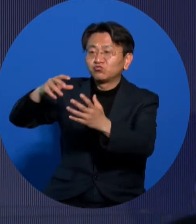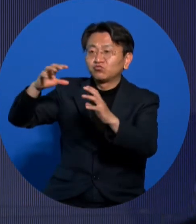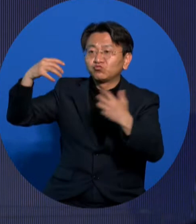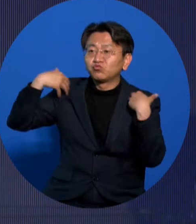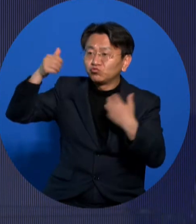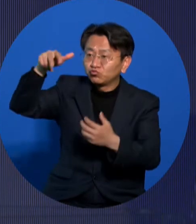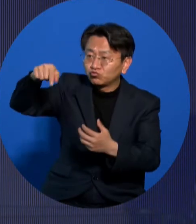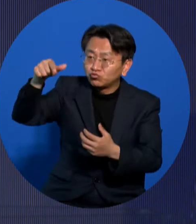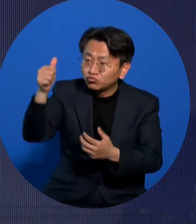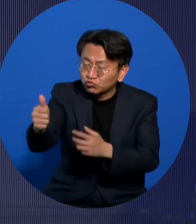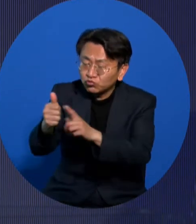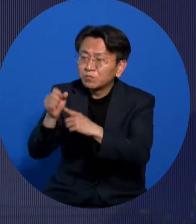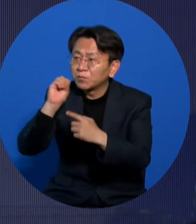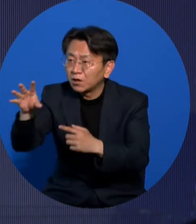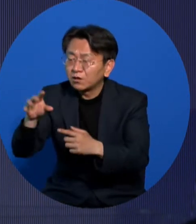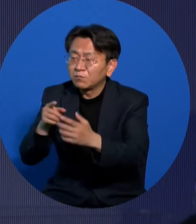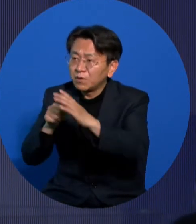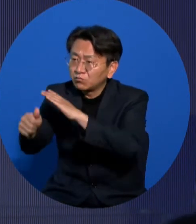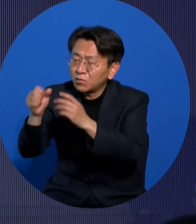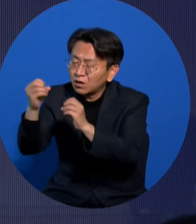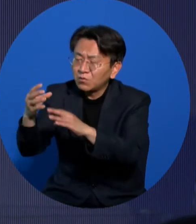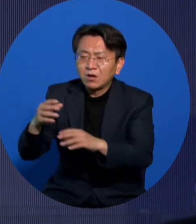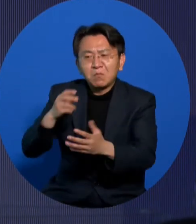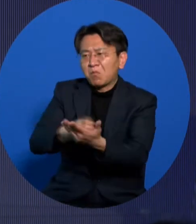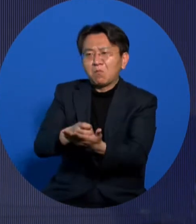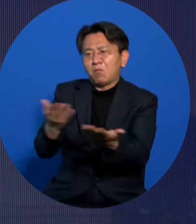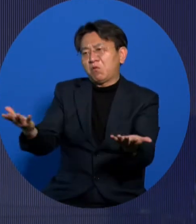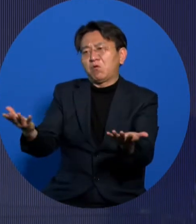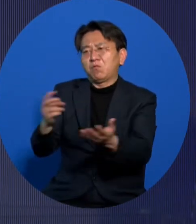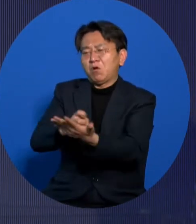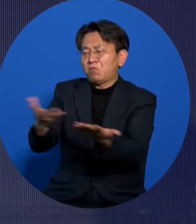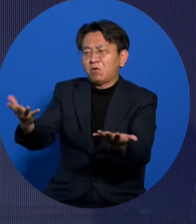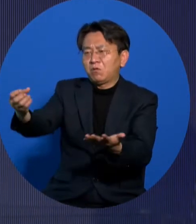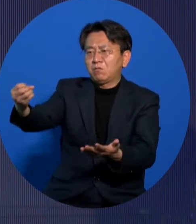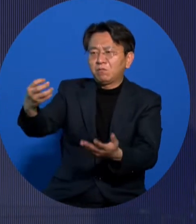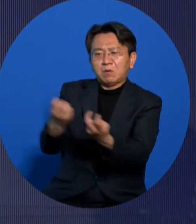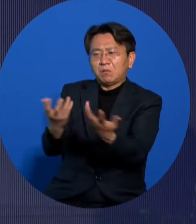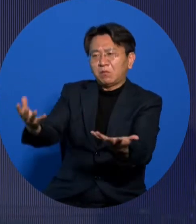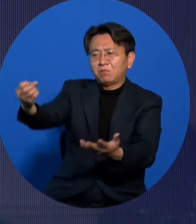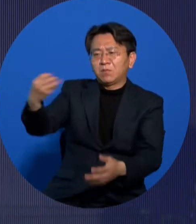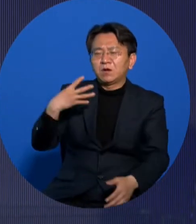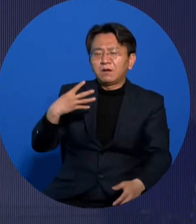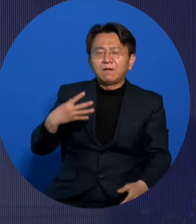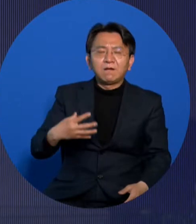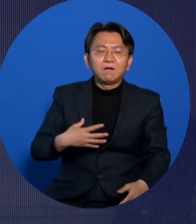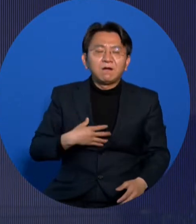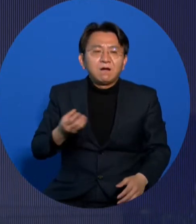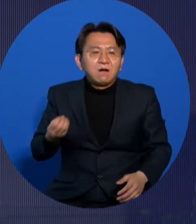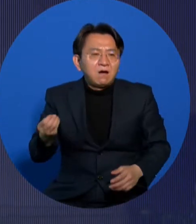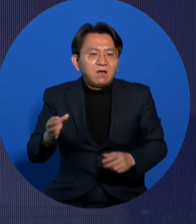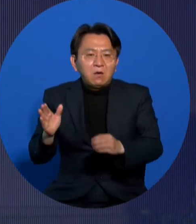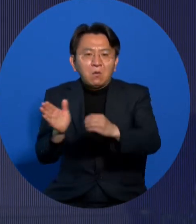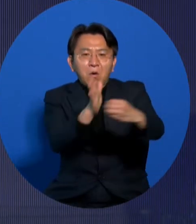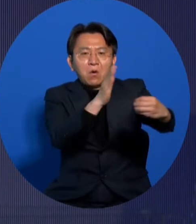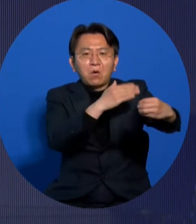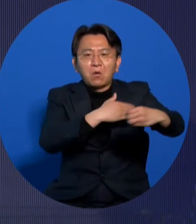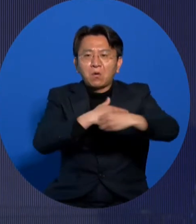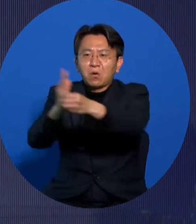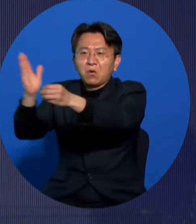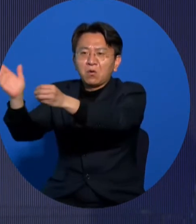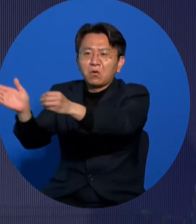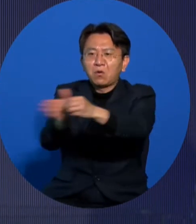제도가 없다, 이런 늘 핑계로 대고 장애인들을 어떻게 보면은 탁구공 놀이 하듯 그렇게